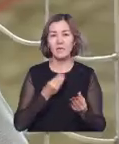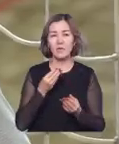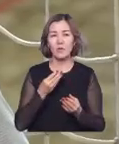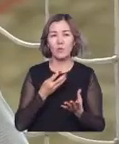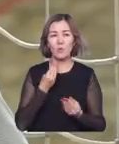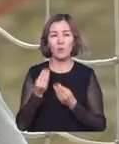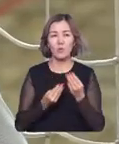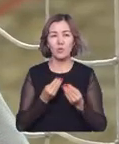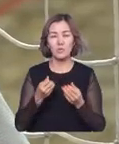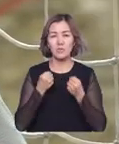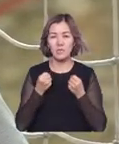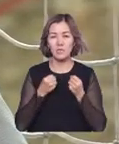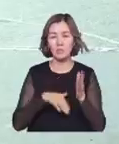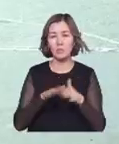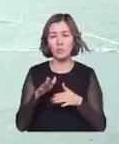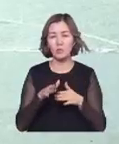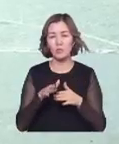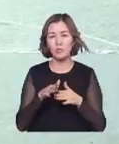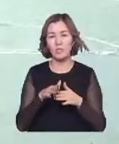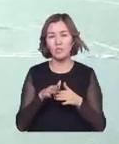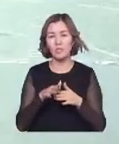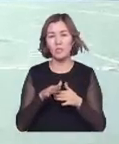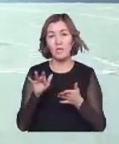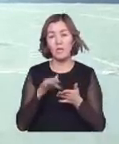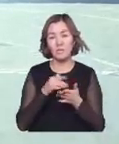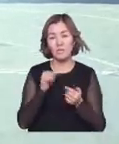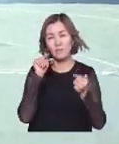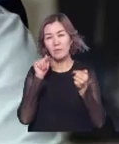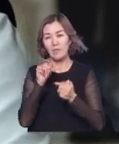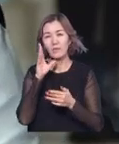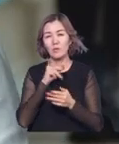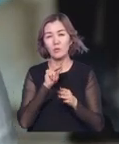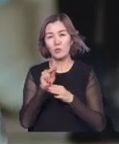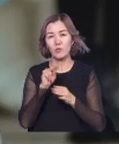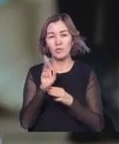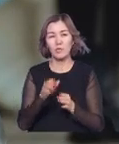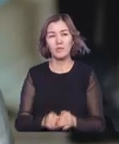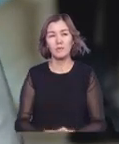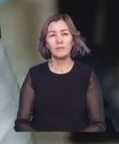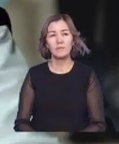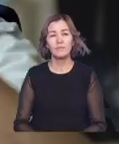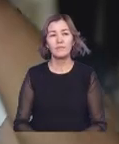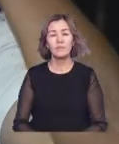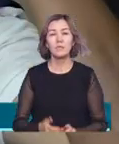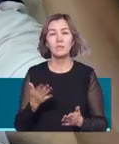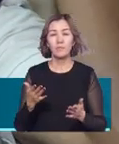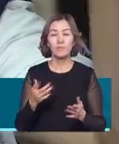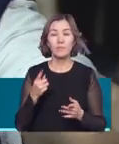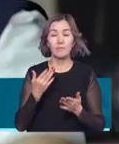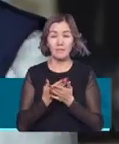денесін шынықтырып, мергендігін арттырады, дәлдікке, есепке үйретеді. Біреу доппен айналысады, біреу